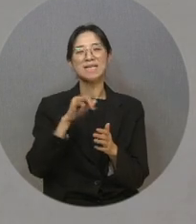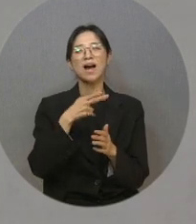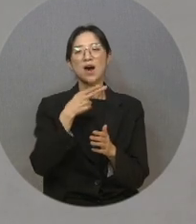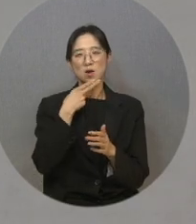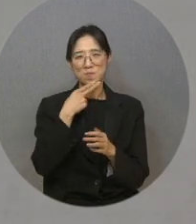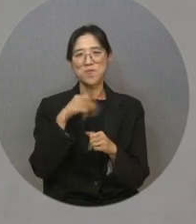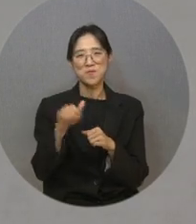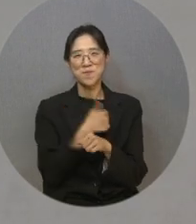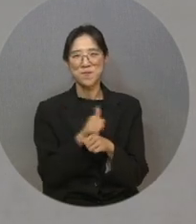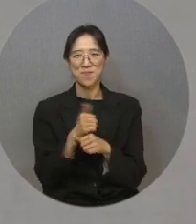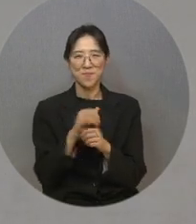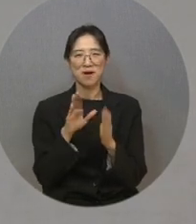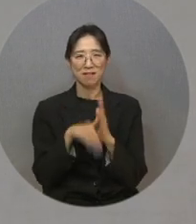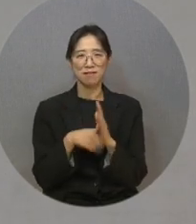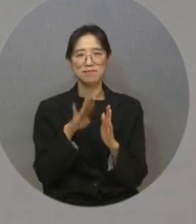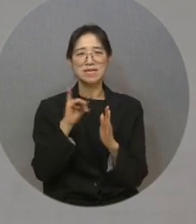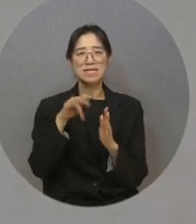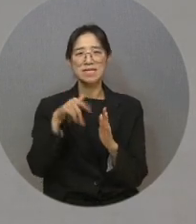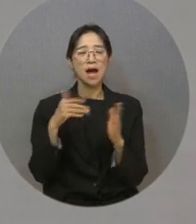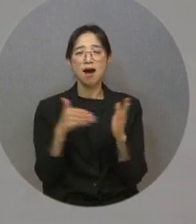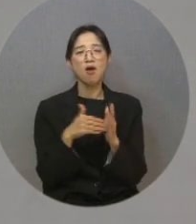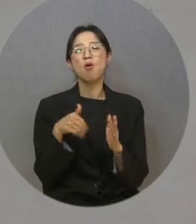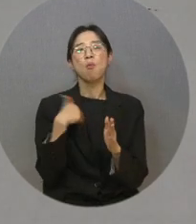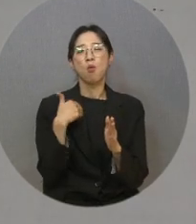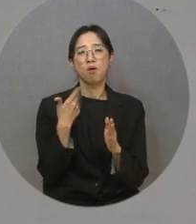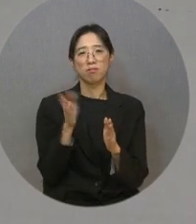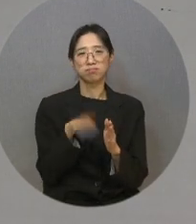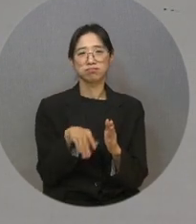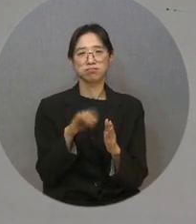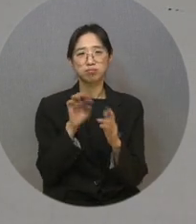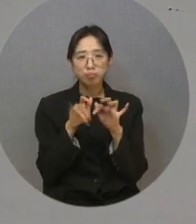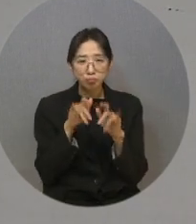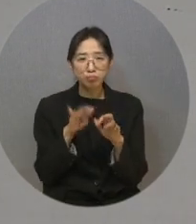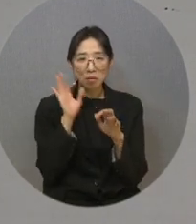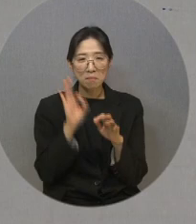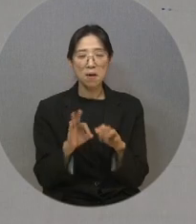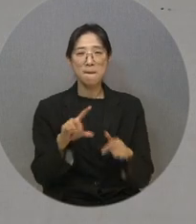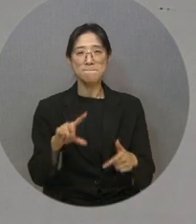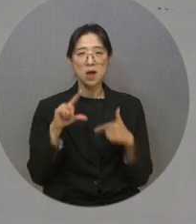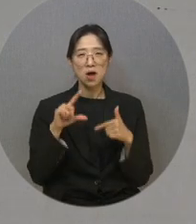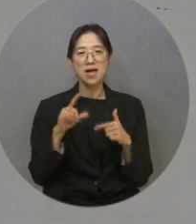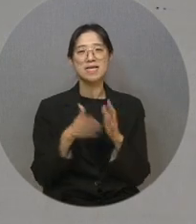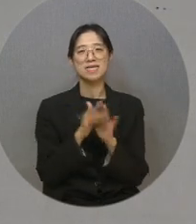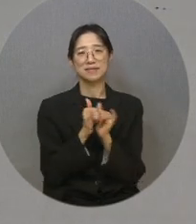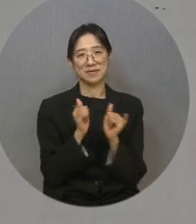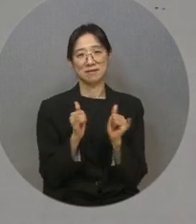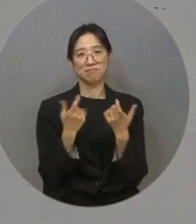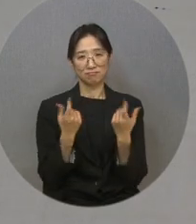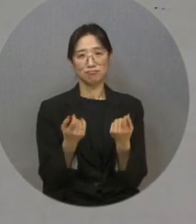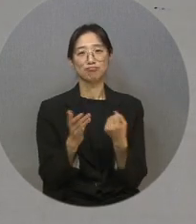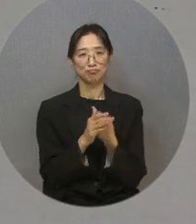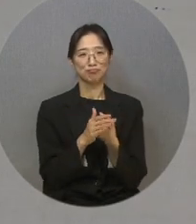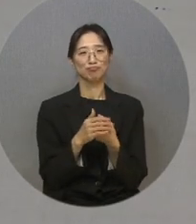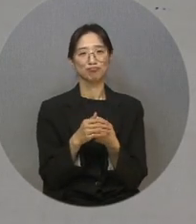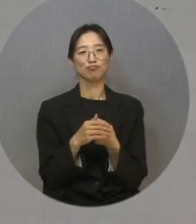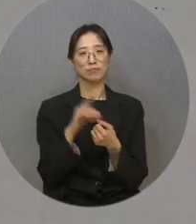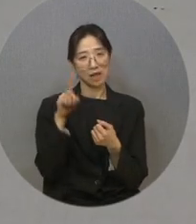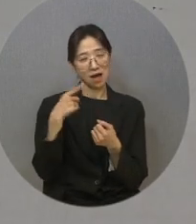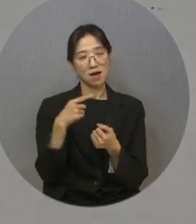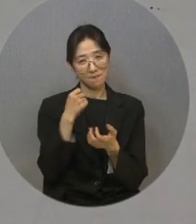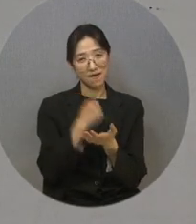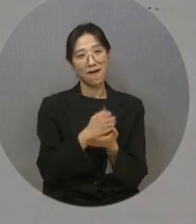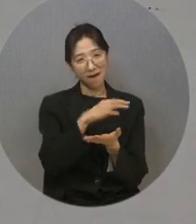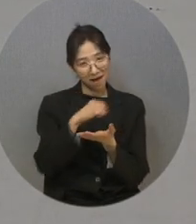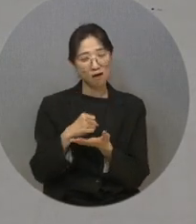때인데 비자가 끝난지도 모르고 미국 갔는데 그거 딱 두드려 보니까 명예 시민권으로 돼 있으니까 바로 그냥 다음에 올 때는 꼭